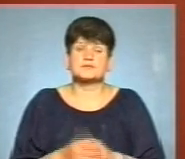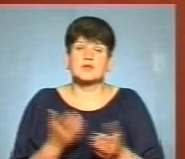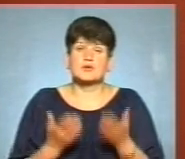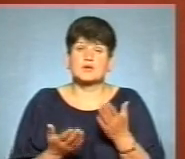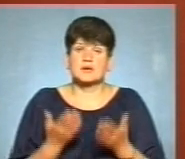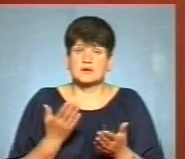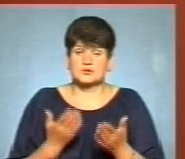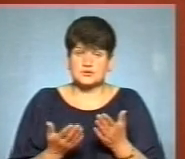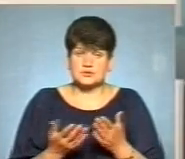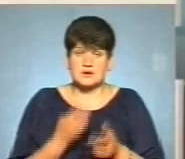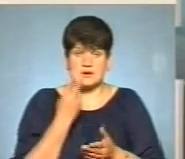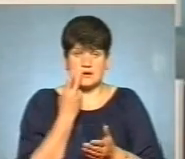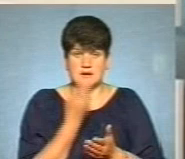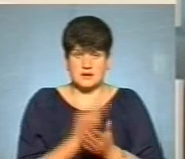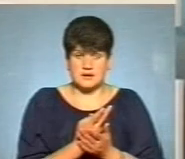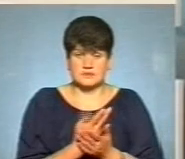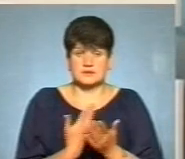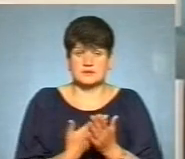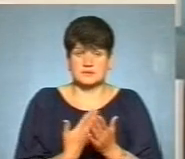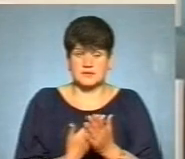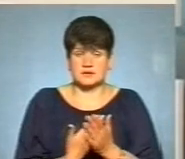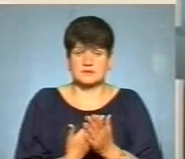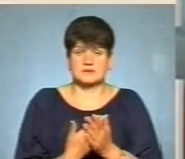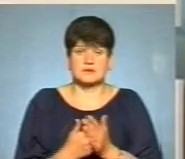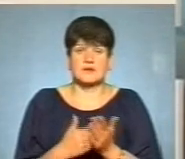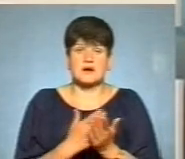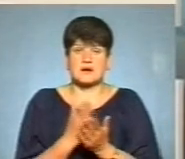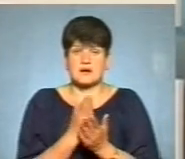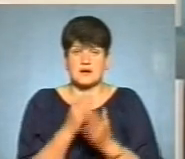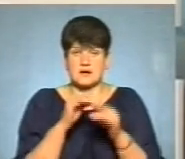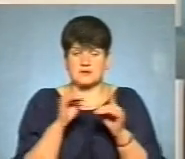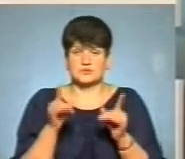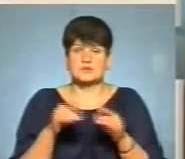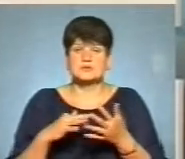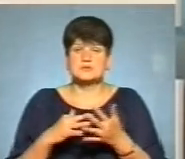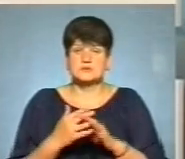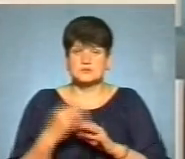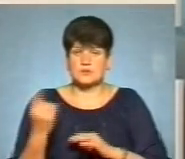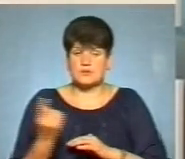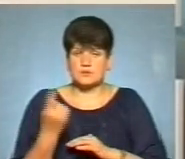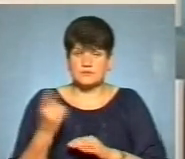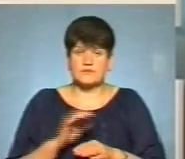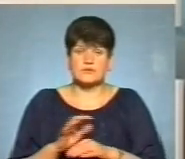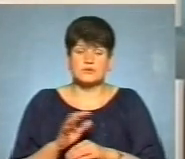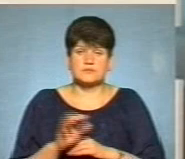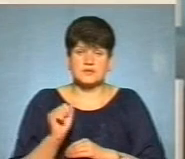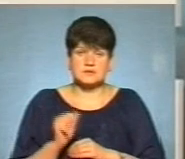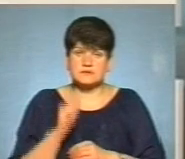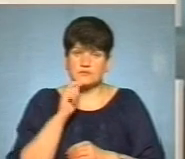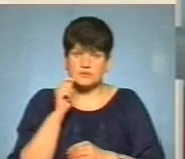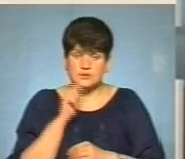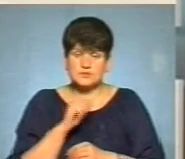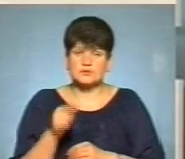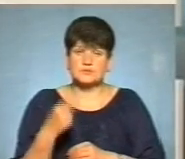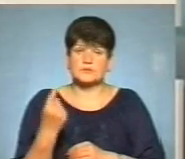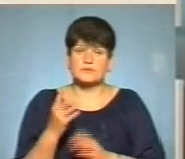якщо глянути, скажімо так, от умовно на карту сільськогосподарського виробництва в Україні, то